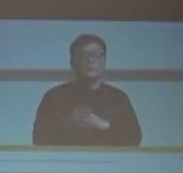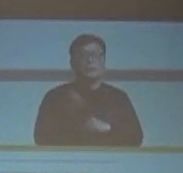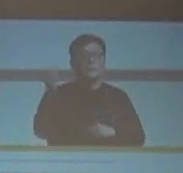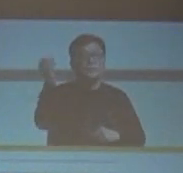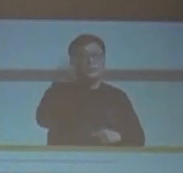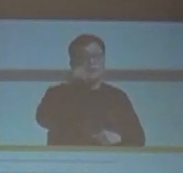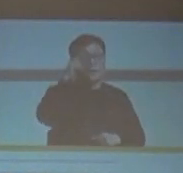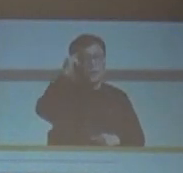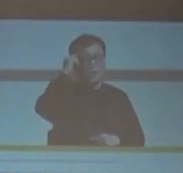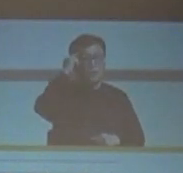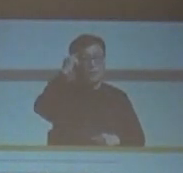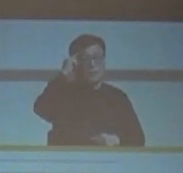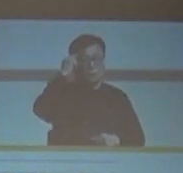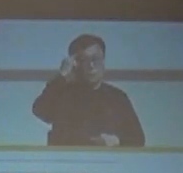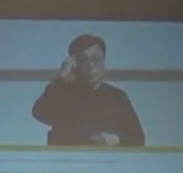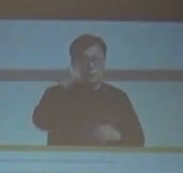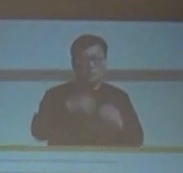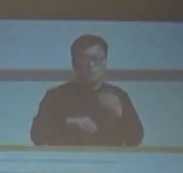다시